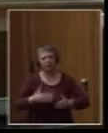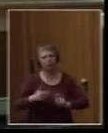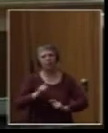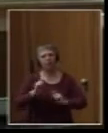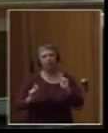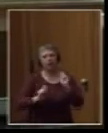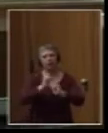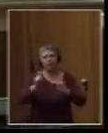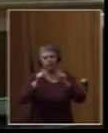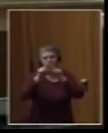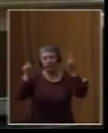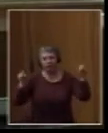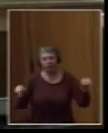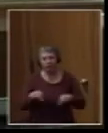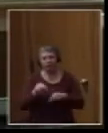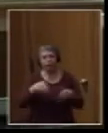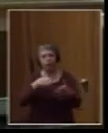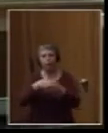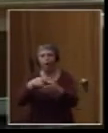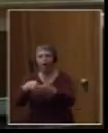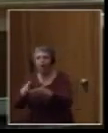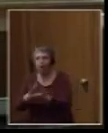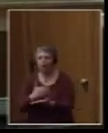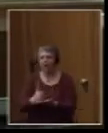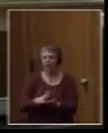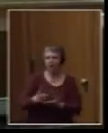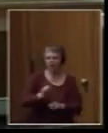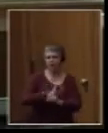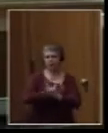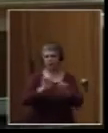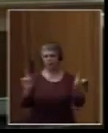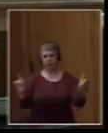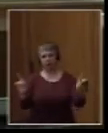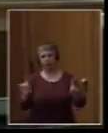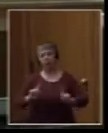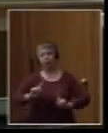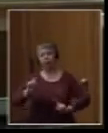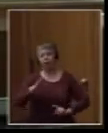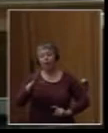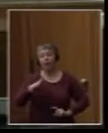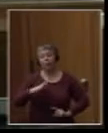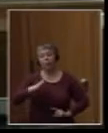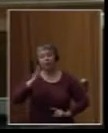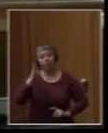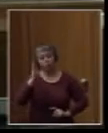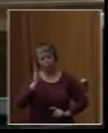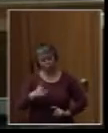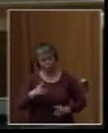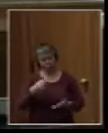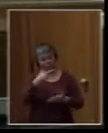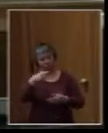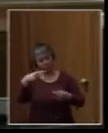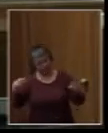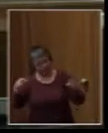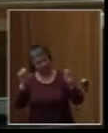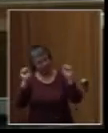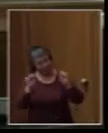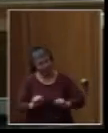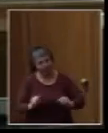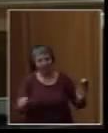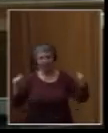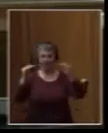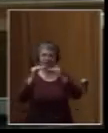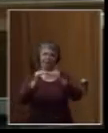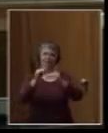χωρίς εμπόδια και διακρίσεις, όπου όλοι μπορεί να είναι διαφορετικοί, αλλά όμως ίσοι, αποτελεί πρωταρχικό σκοπό της πολιτικής του Συμβουλίου της